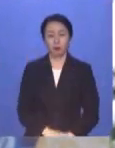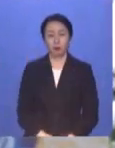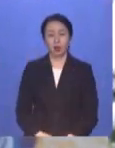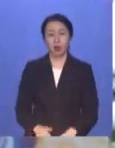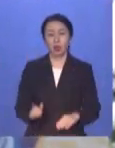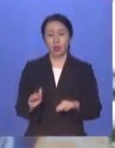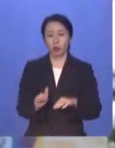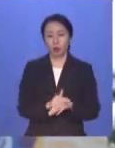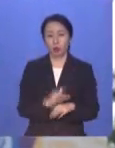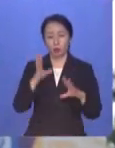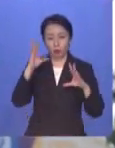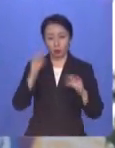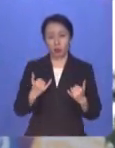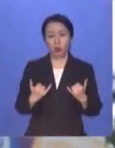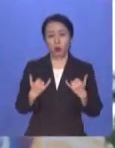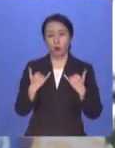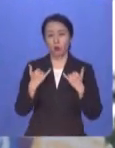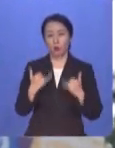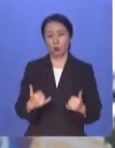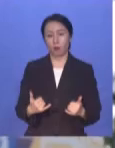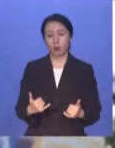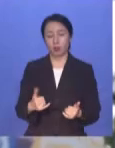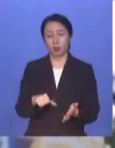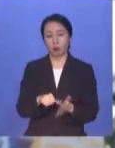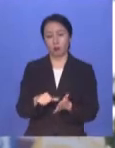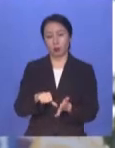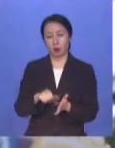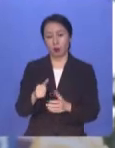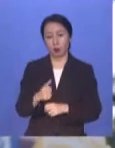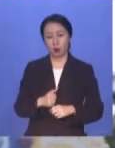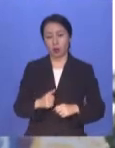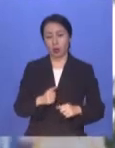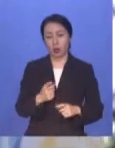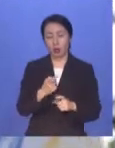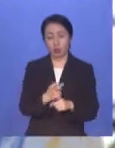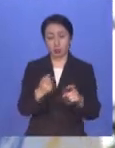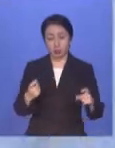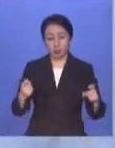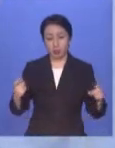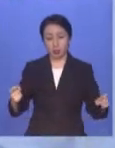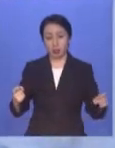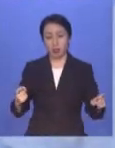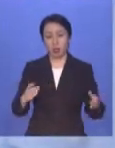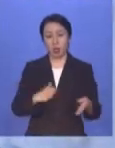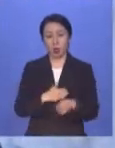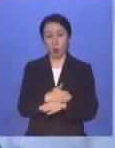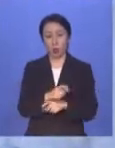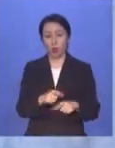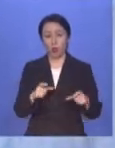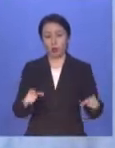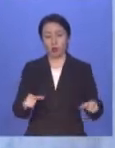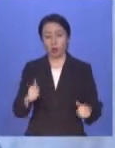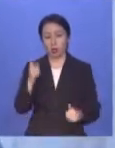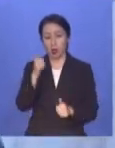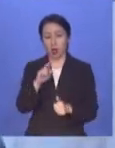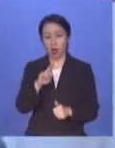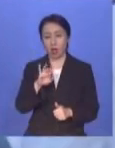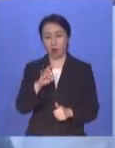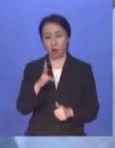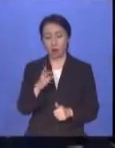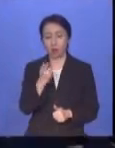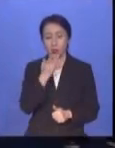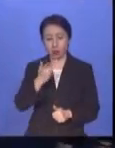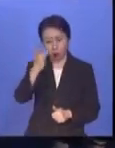кеш, құрметті жарысқа қатысушылар, жанкүйерлер және қонақтар. Ақбидай облыстық